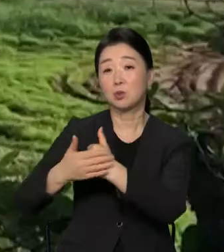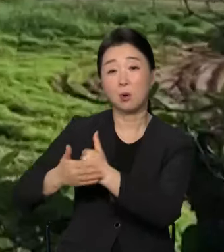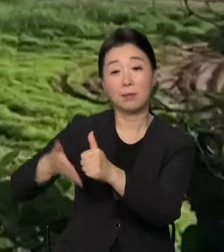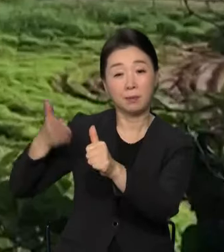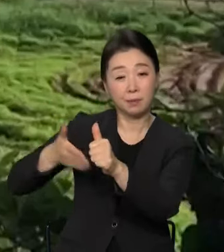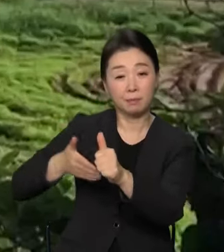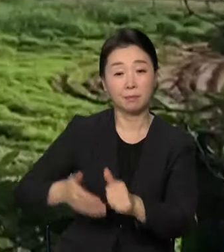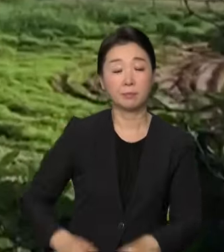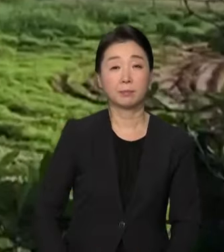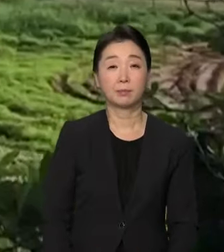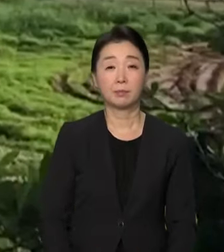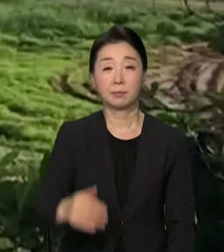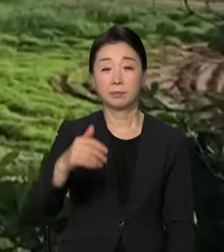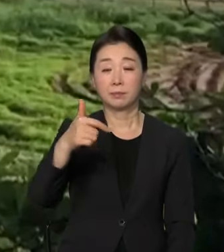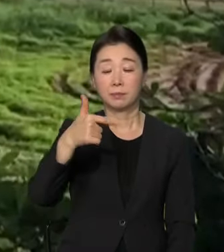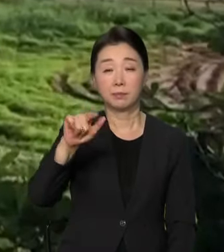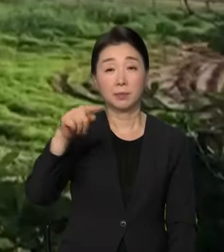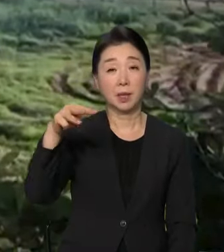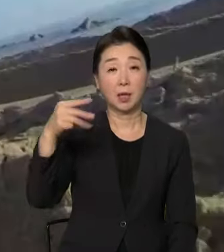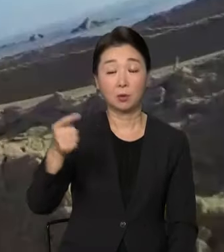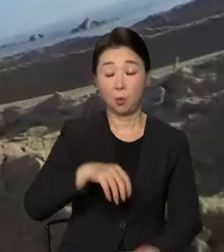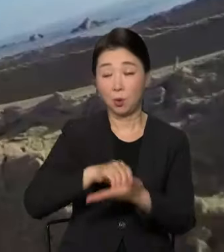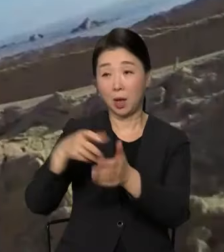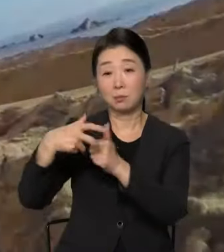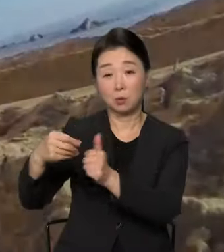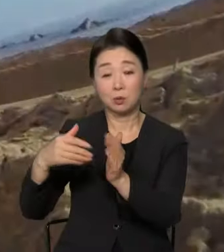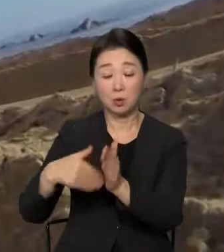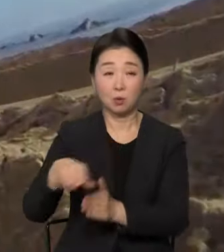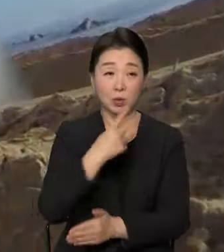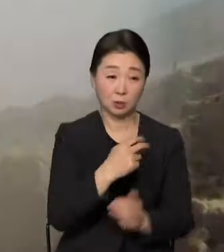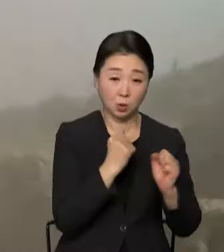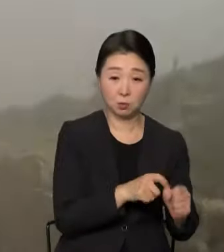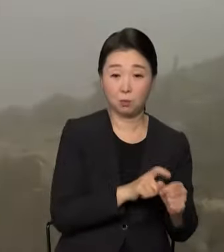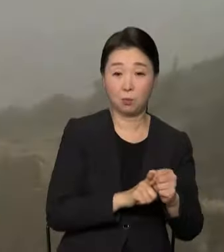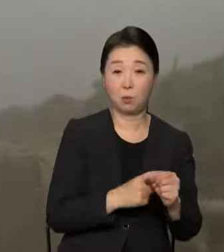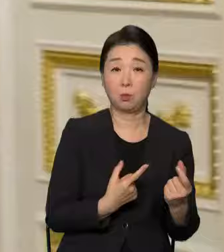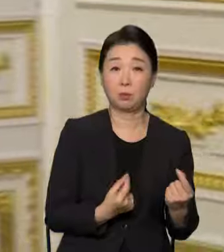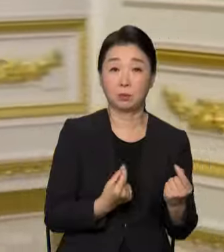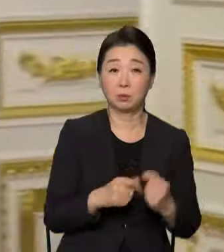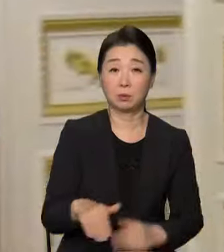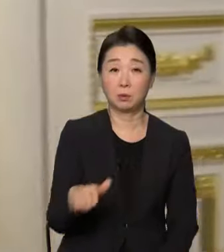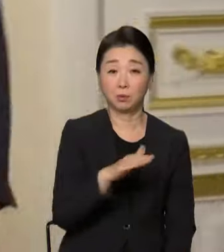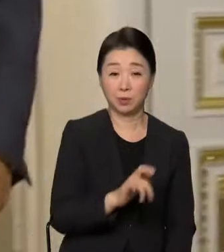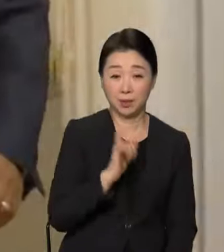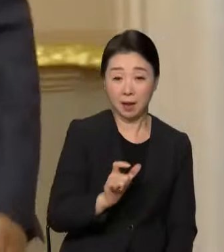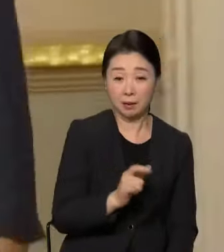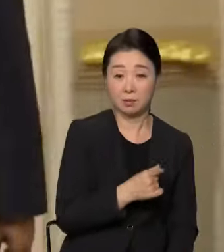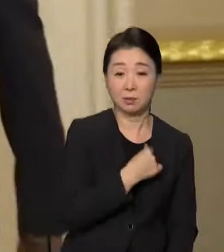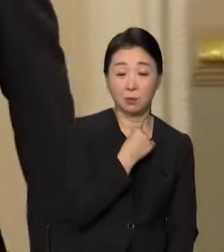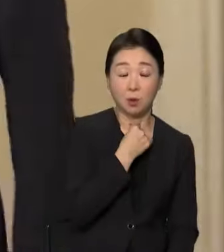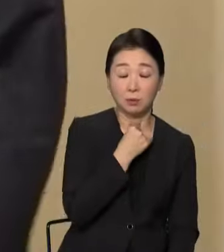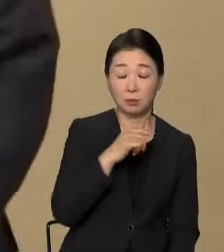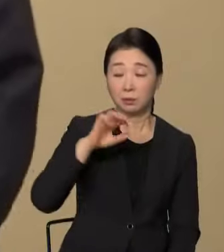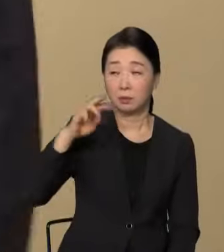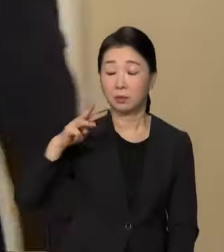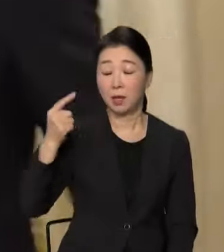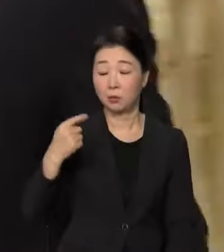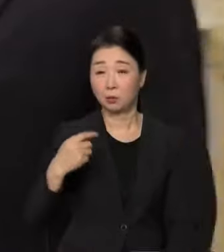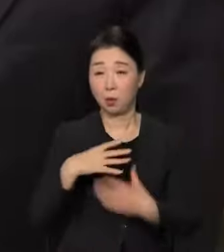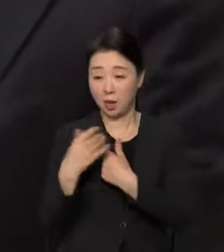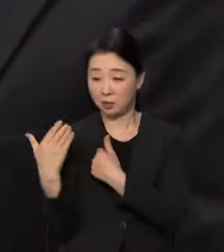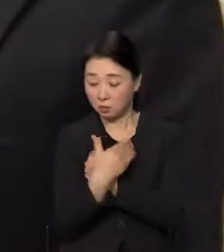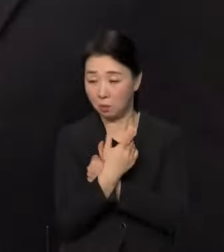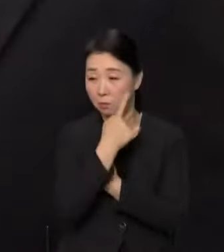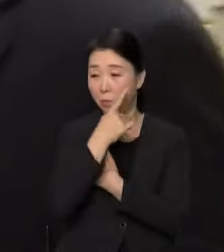이어 나토의 가입 초청은 우리의 생존을 위한 것이라며 우리가 강해지려면 나토의 안보 보장이